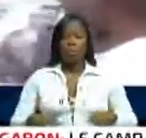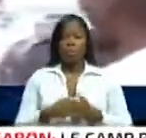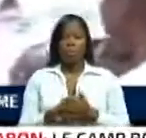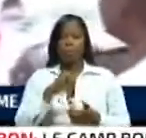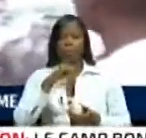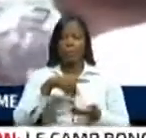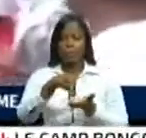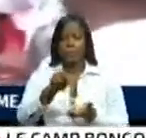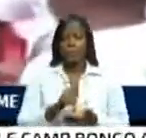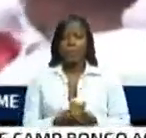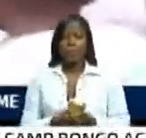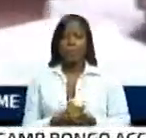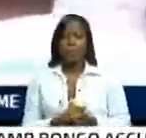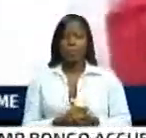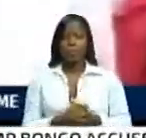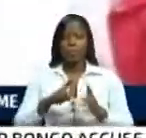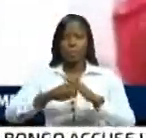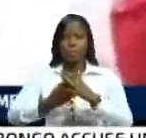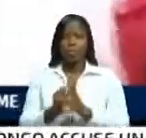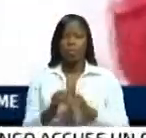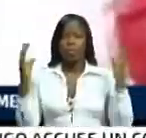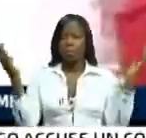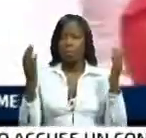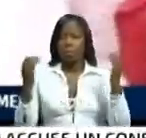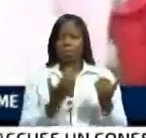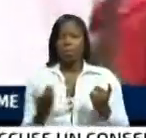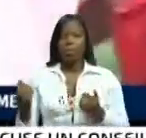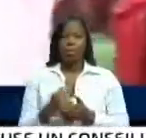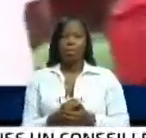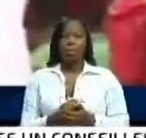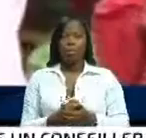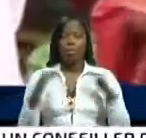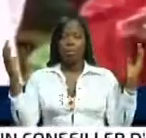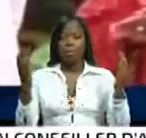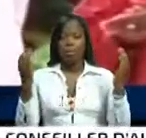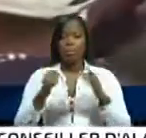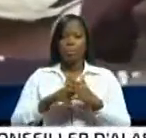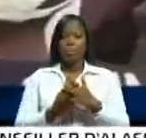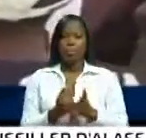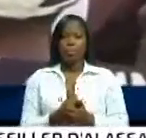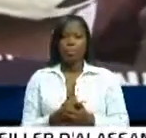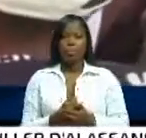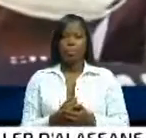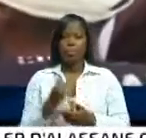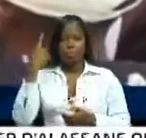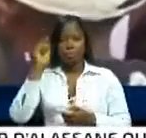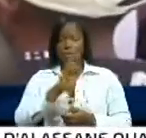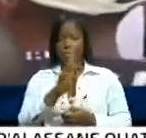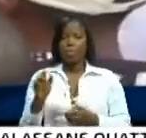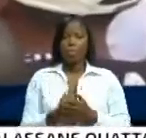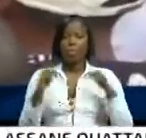jours après le démarrage de la campagne les chargés des élections des différentes coalitions programme sans